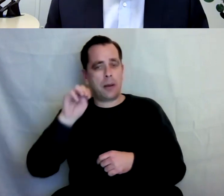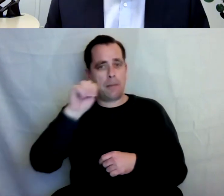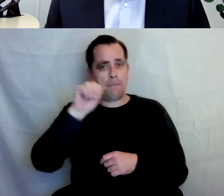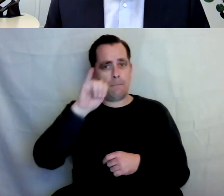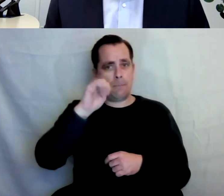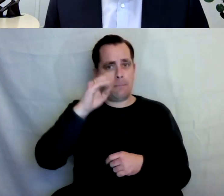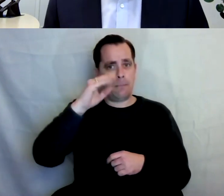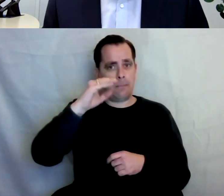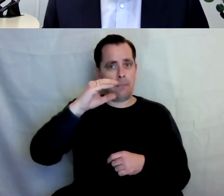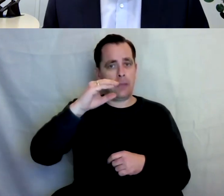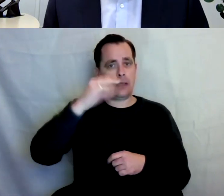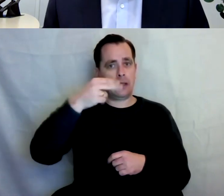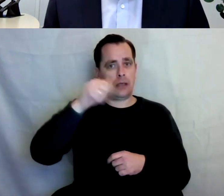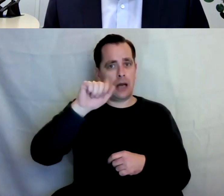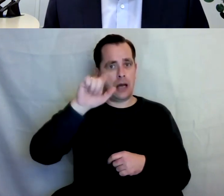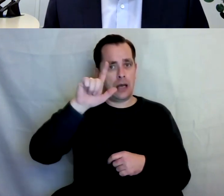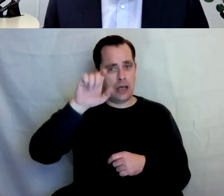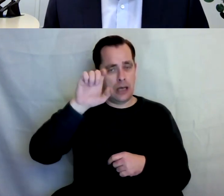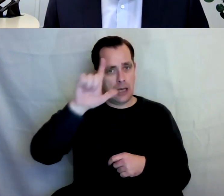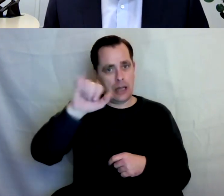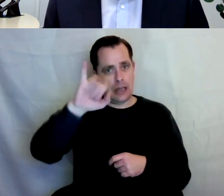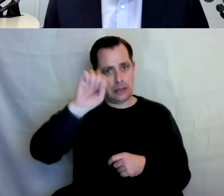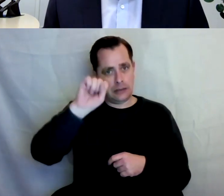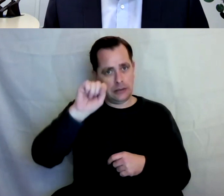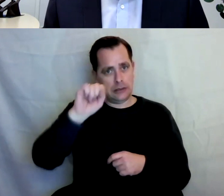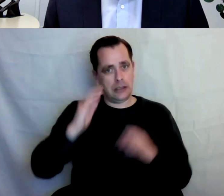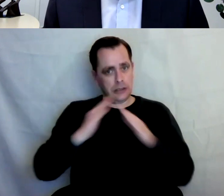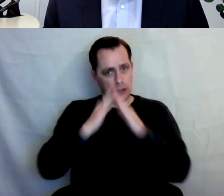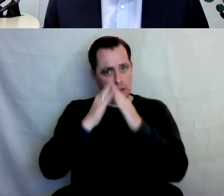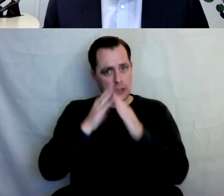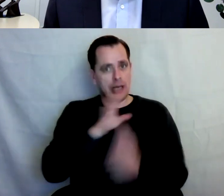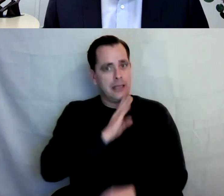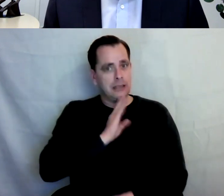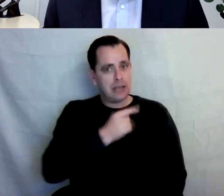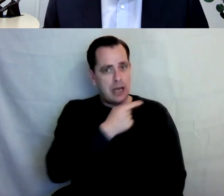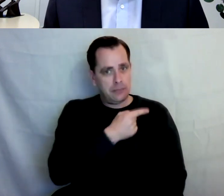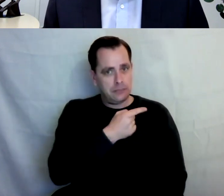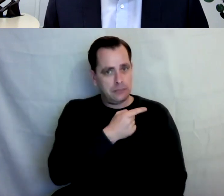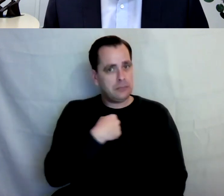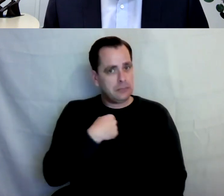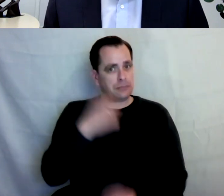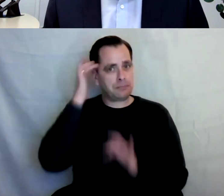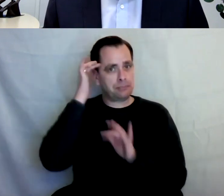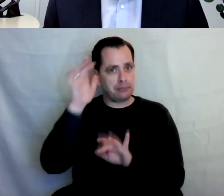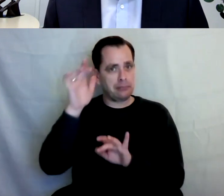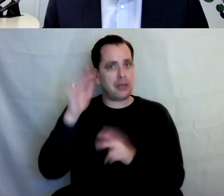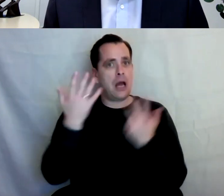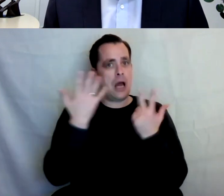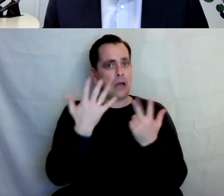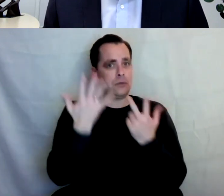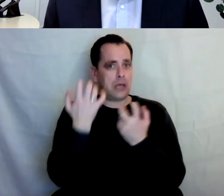kennen, in Hildesheim, ist die größte Zahl, die da zugelassen ist, momentan 88 Personen, wo sich sonst, glaube ich, 800 Personen treffen